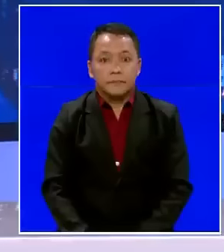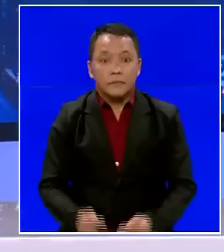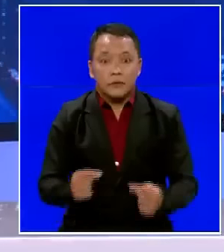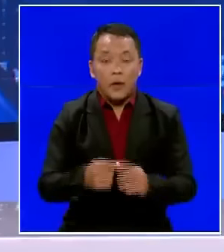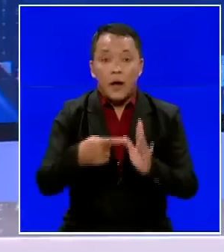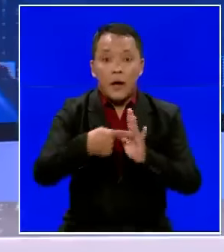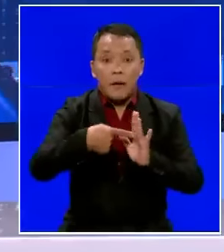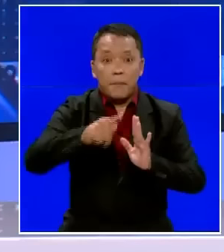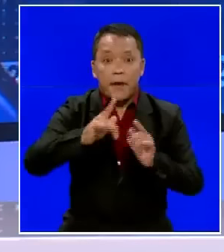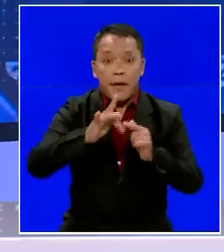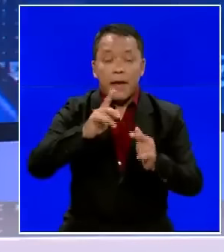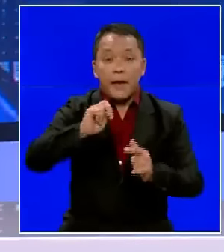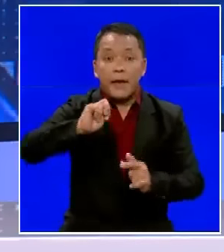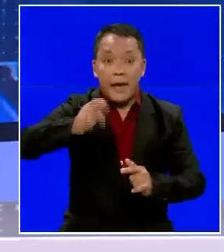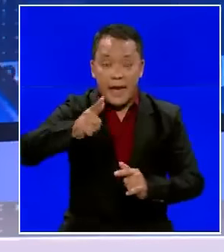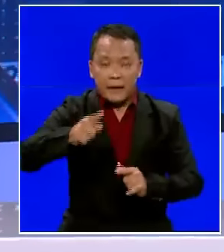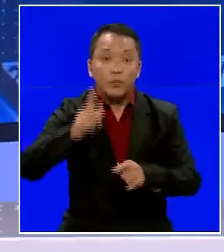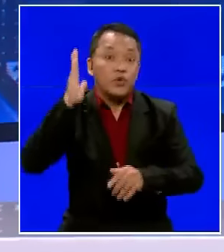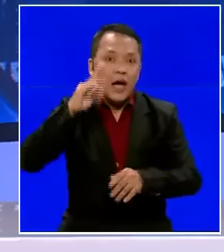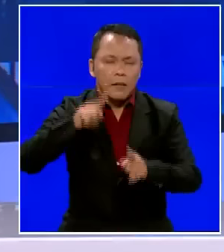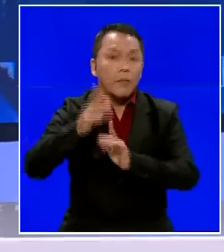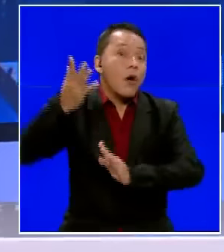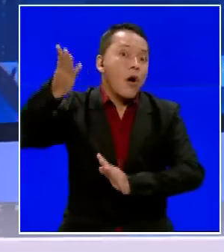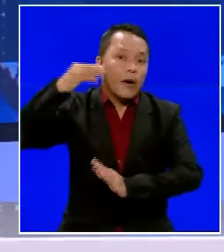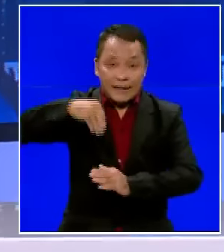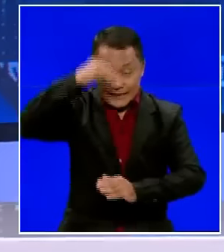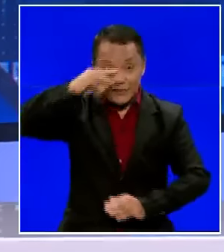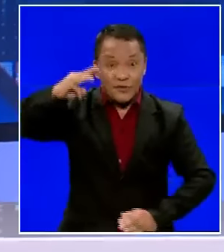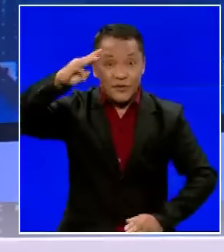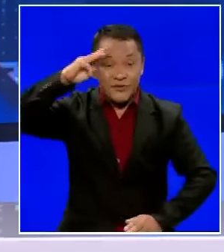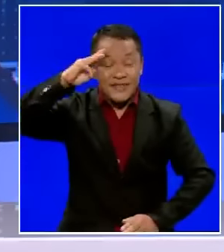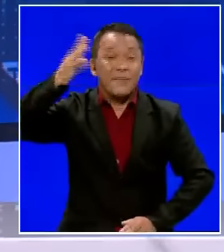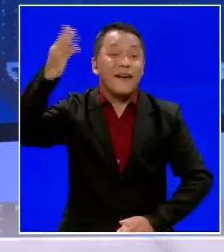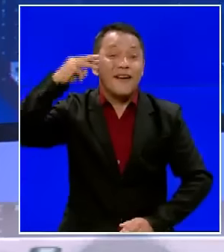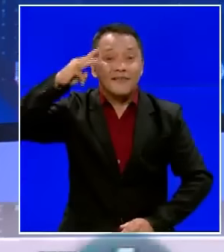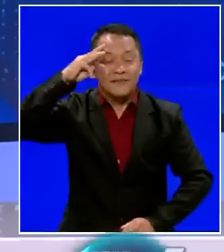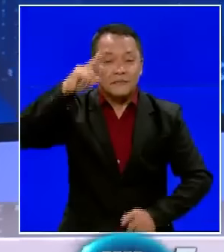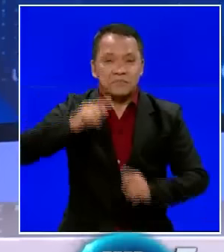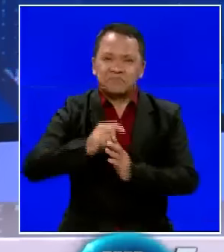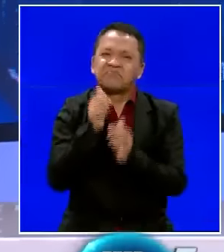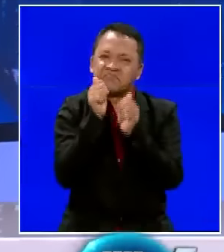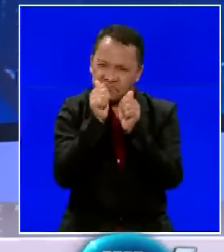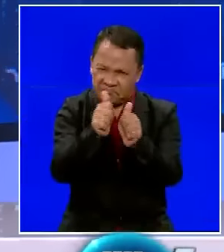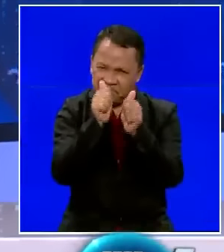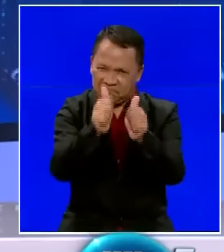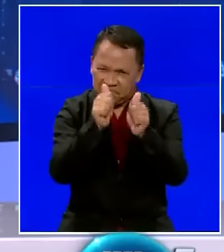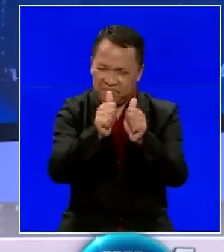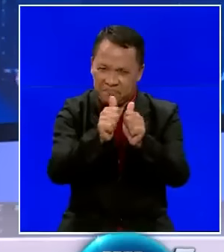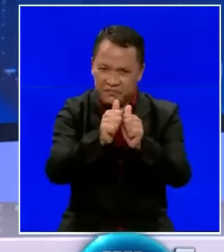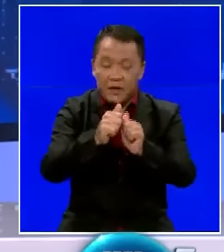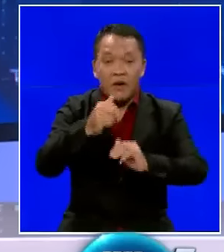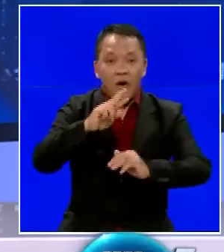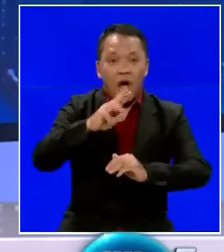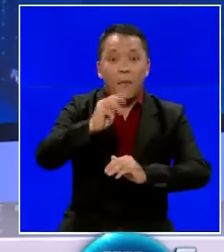รณีแป้งนาโนดนะครับท่านผู้ชมครับแหมถ้าเกิดสมมติเป็นเมื่อก่อนเรียนลูกเสือรอบกองไฟนะก็คือต้องยกนิ้วมือให้กับท่านทวีสอดส่อง